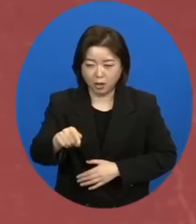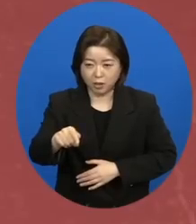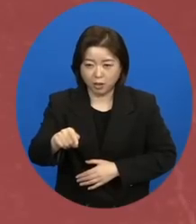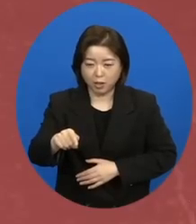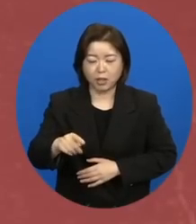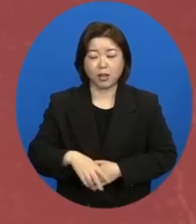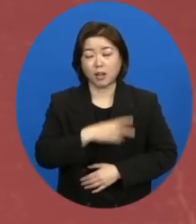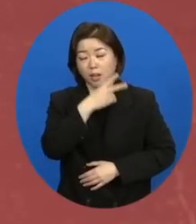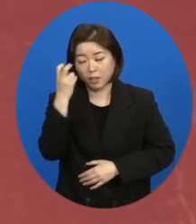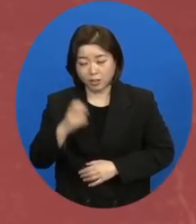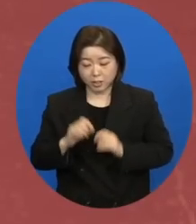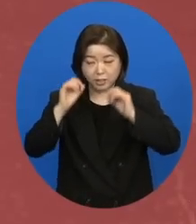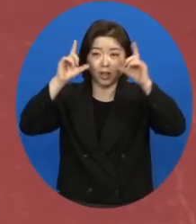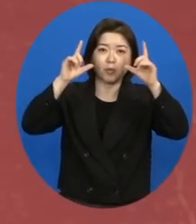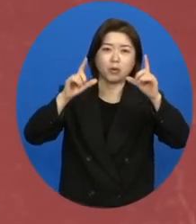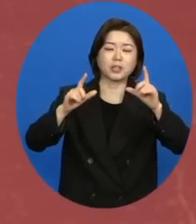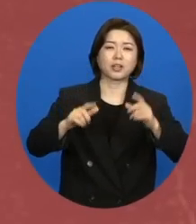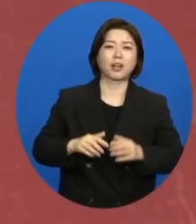거야.